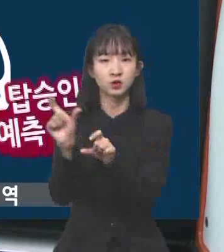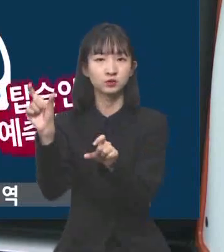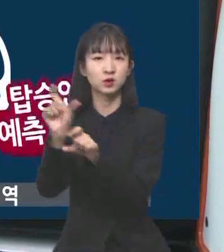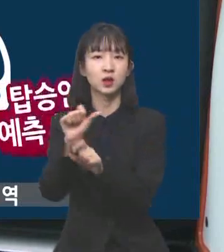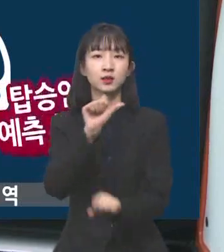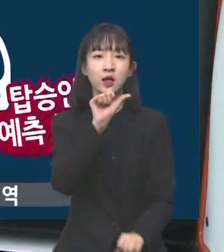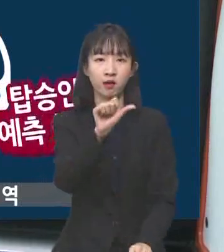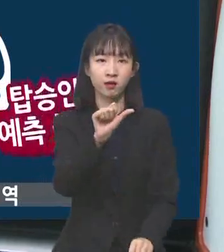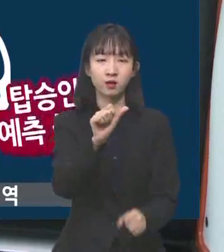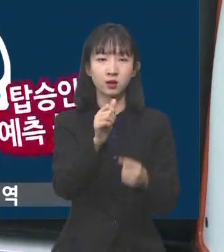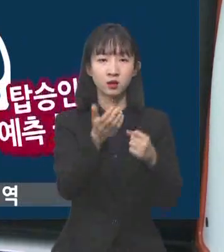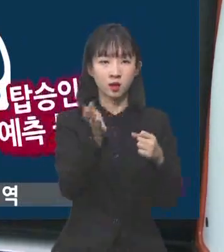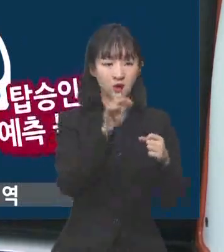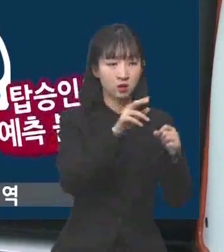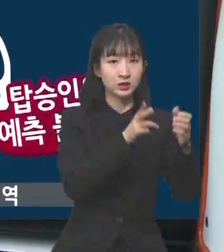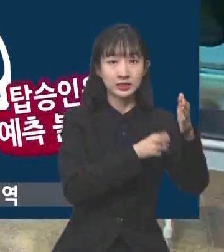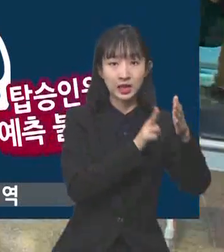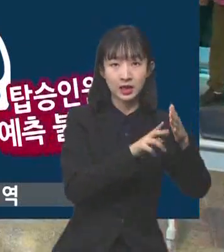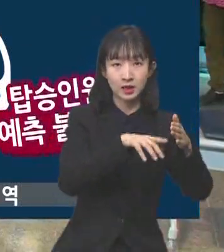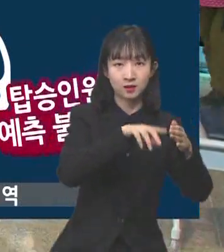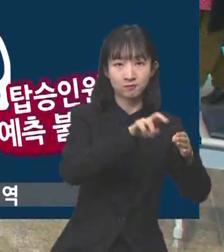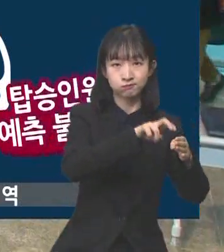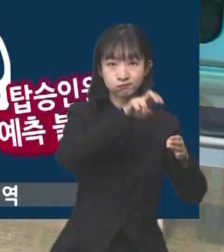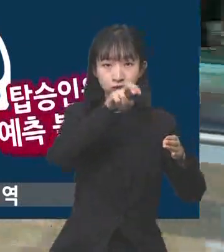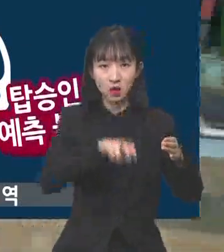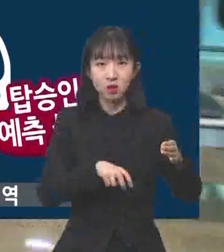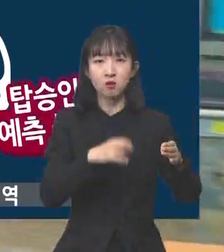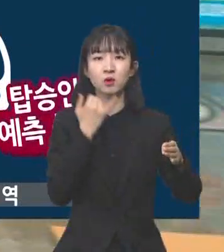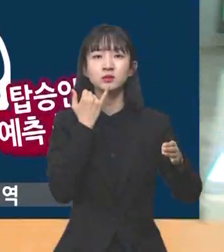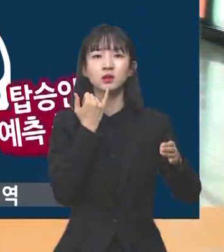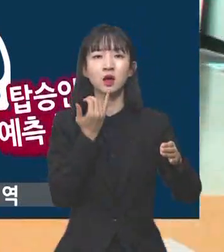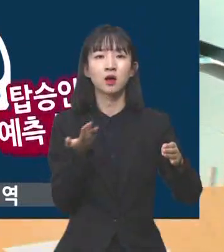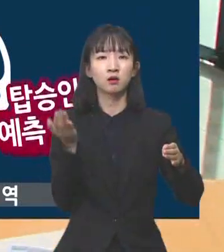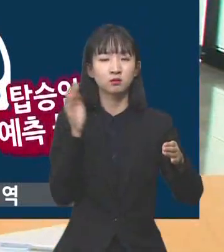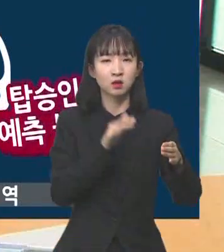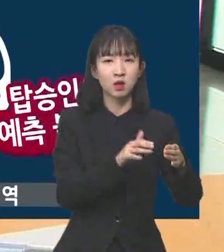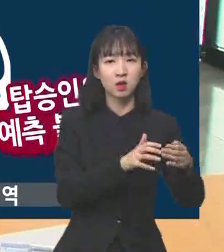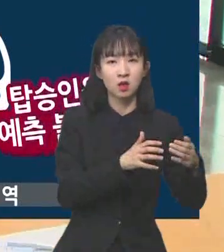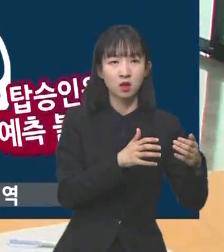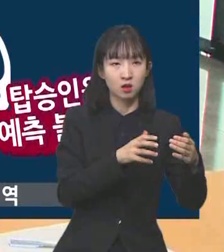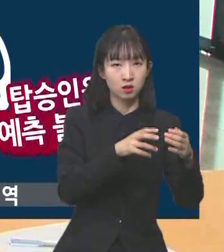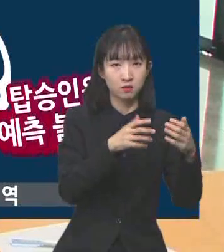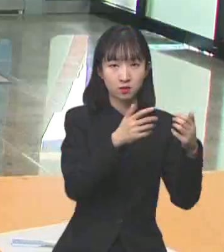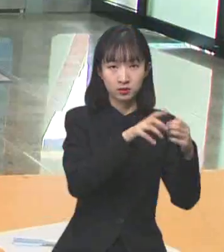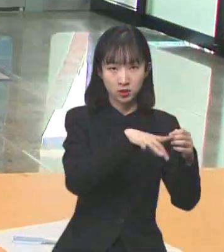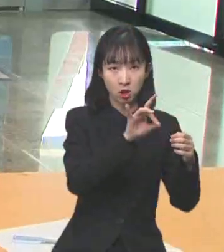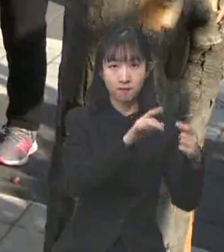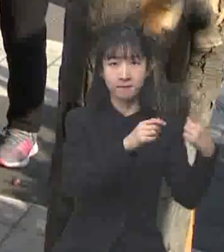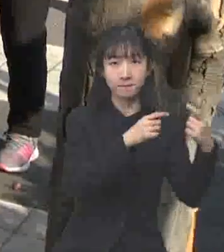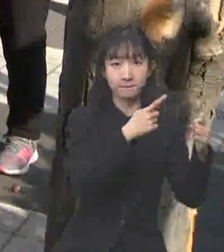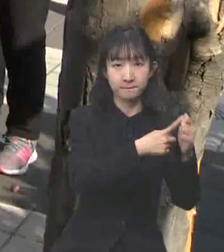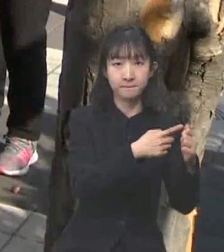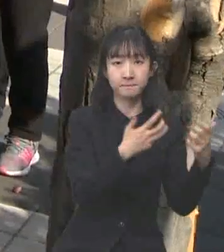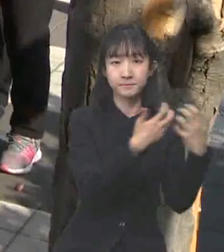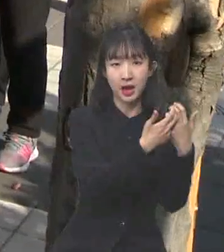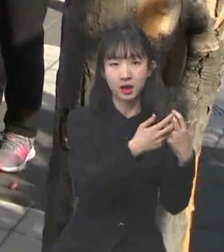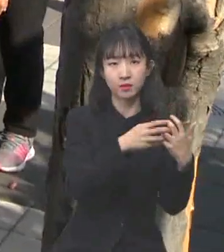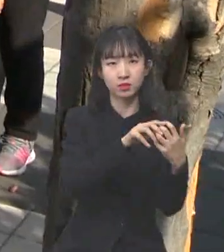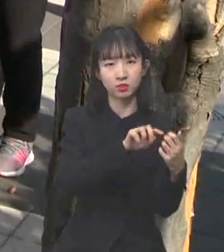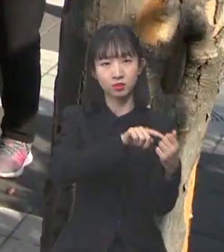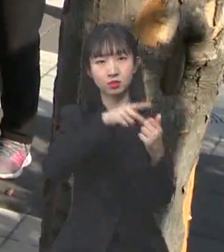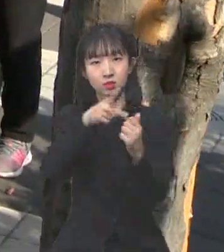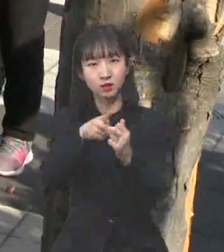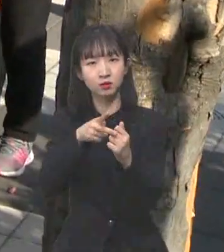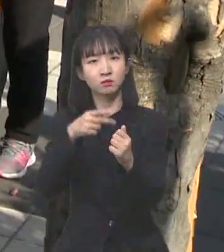도중에 내리는 사람이 있으면 더 탈 수 있지만 정원이 넘으면 네번째 역의 선 사람을 태울 수 없습니다 누가 언제 타고